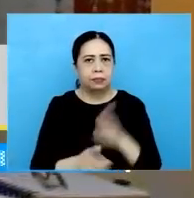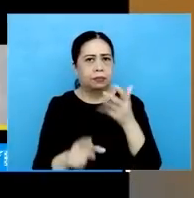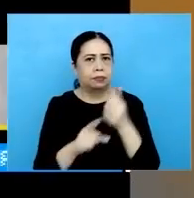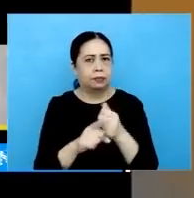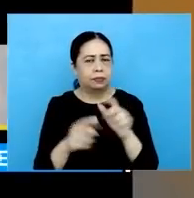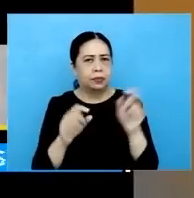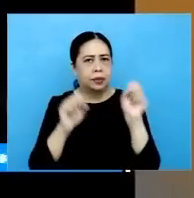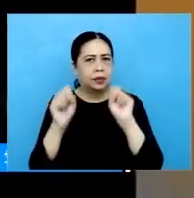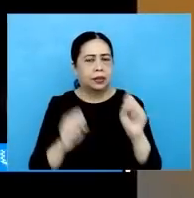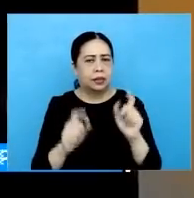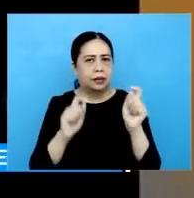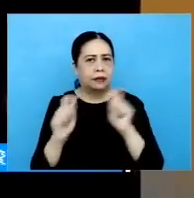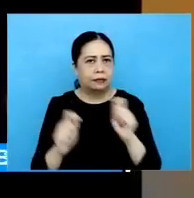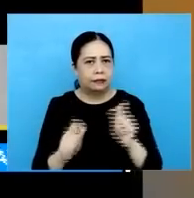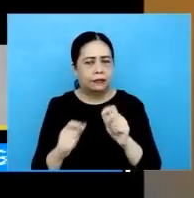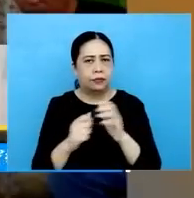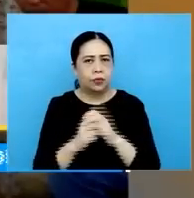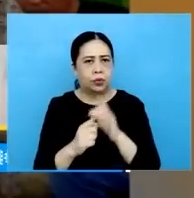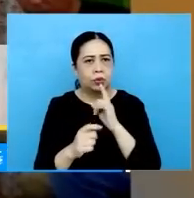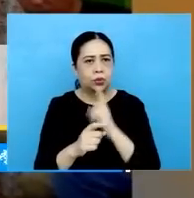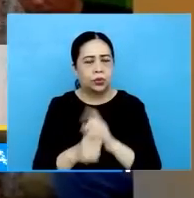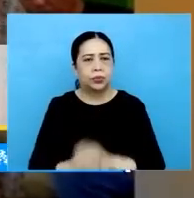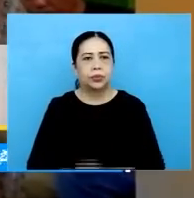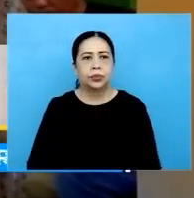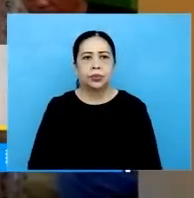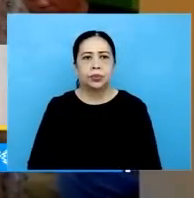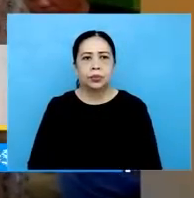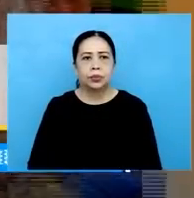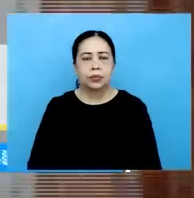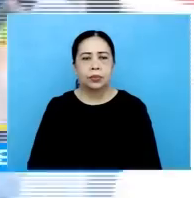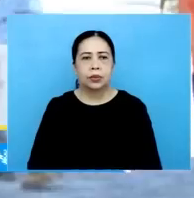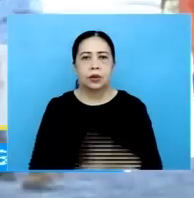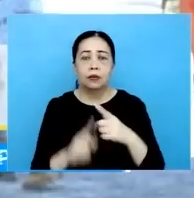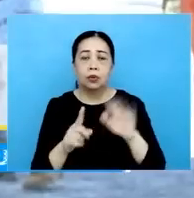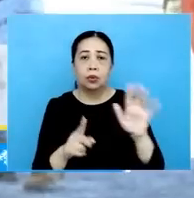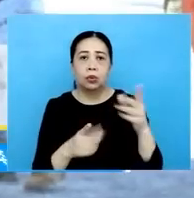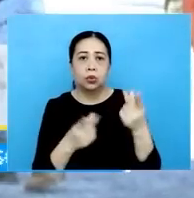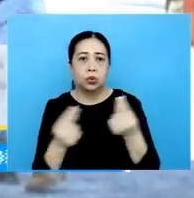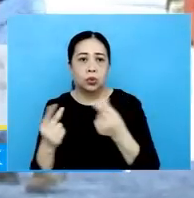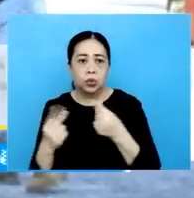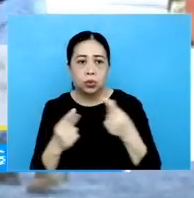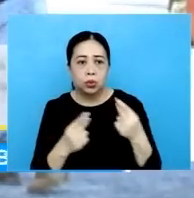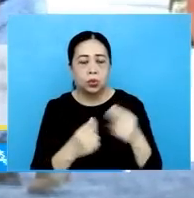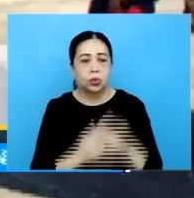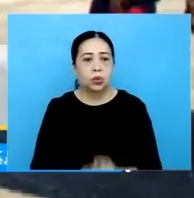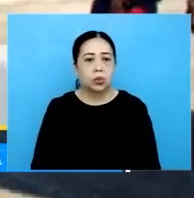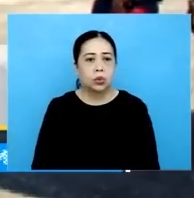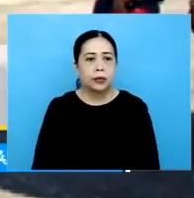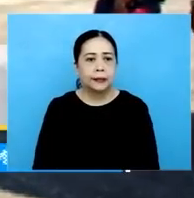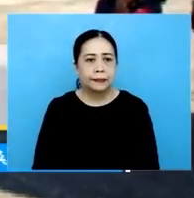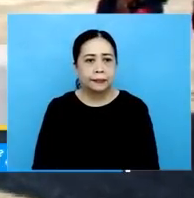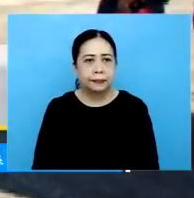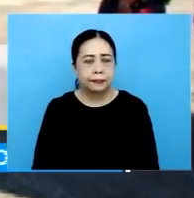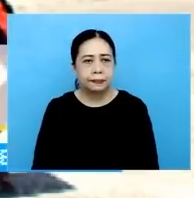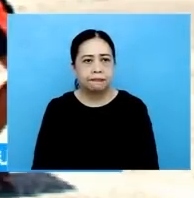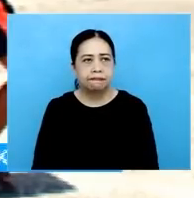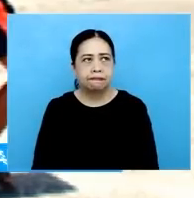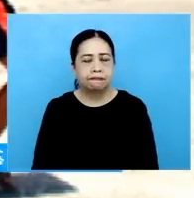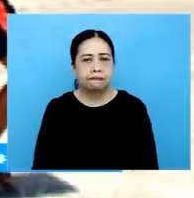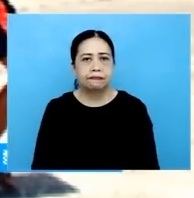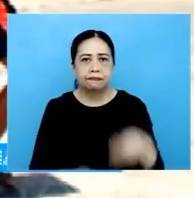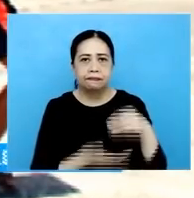Bagyo, nagpulong na ang mga lokal na opisyal para sa gagawin nilang diskarte. Sa Cagayan Valley naman, dumating na ang mga food pack